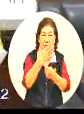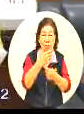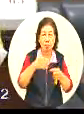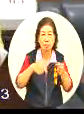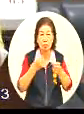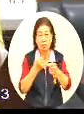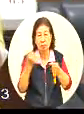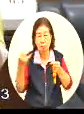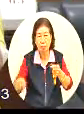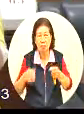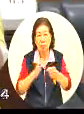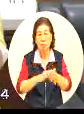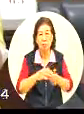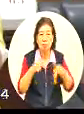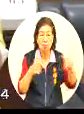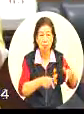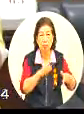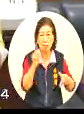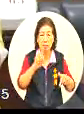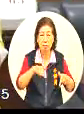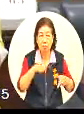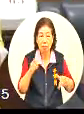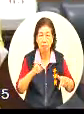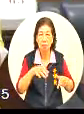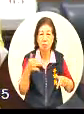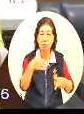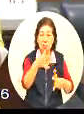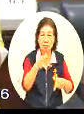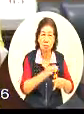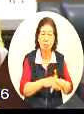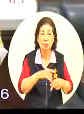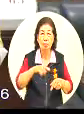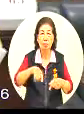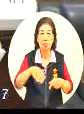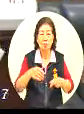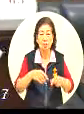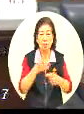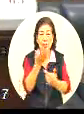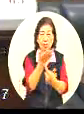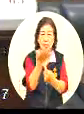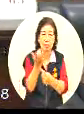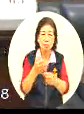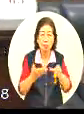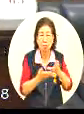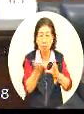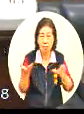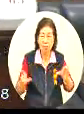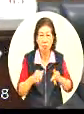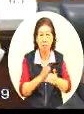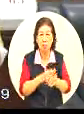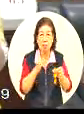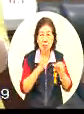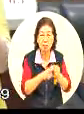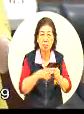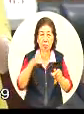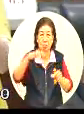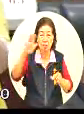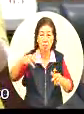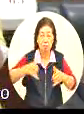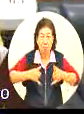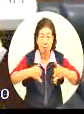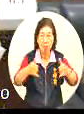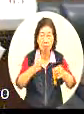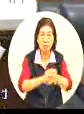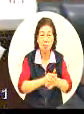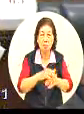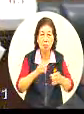还是莲池潭啊，一般他们还会到中正路地下道一个大卖场，还有当然有那么些过来在这啊，